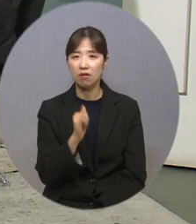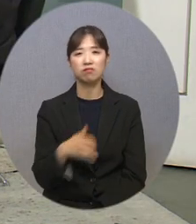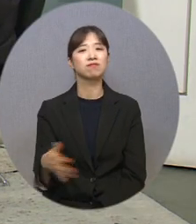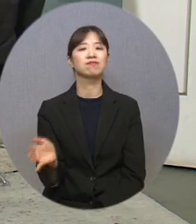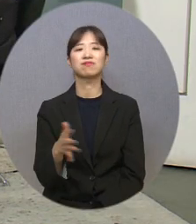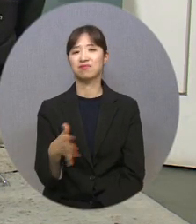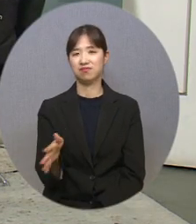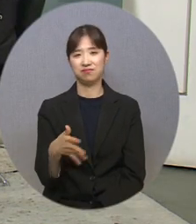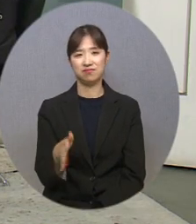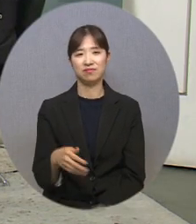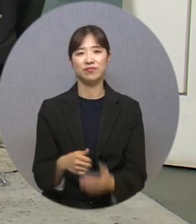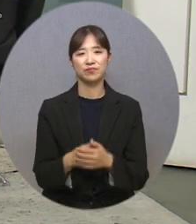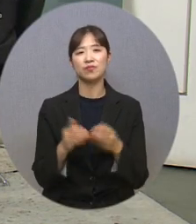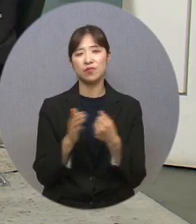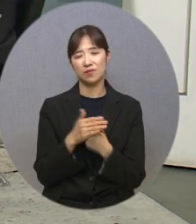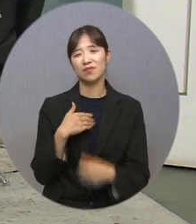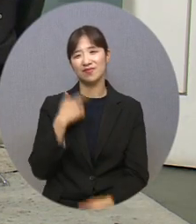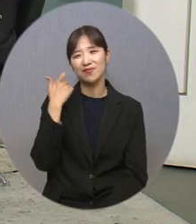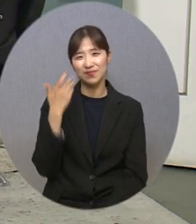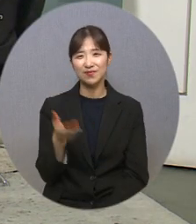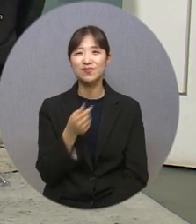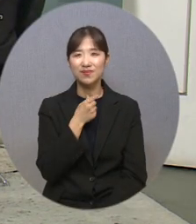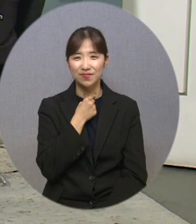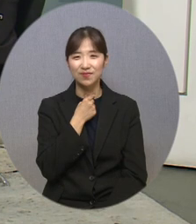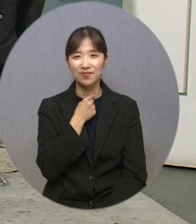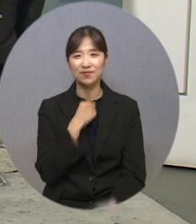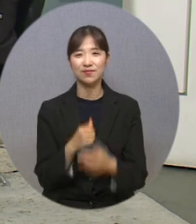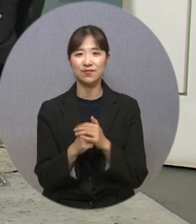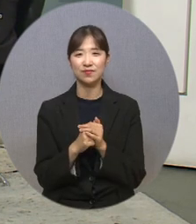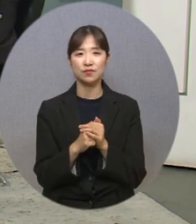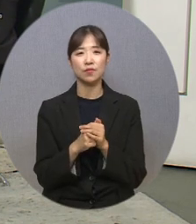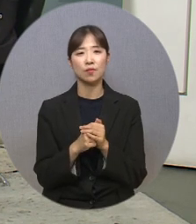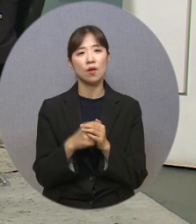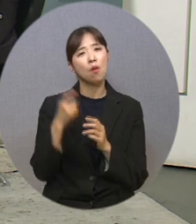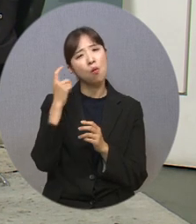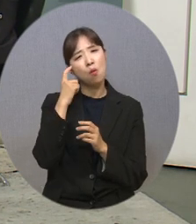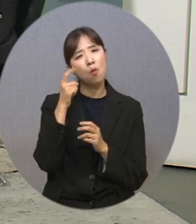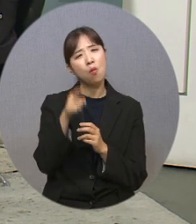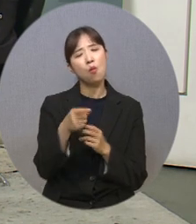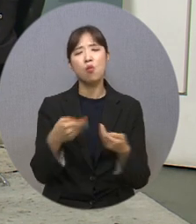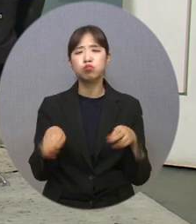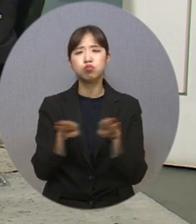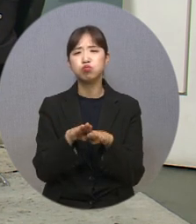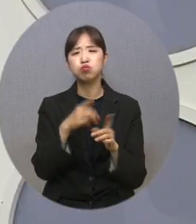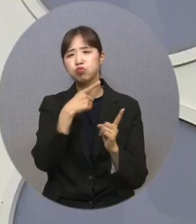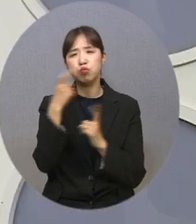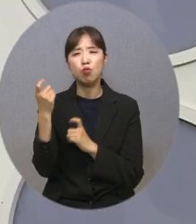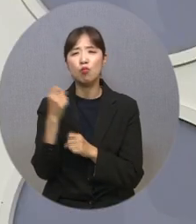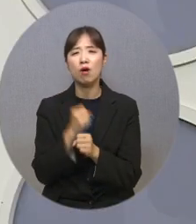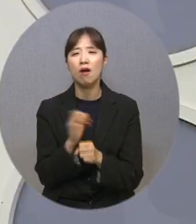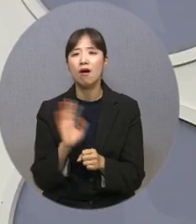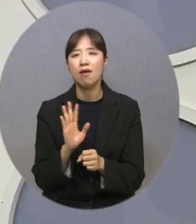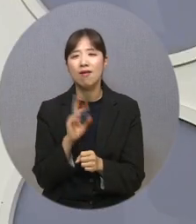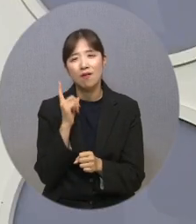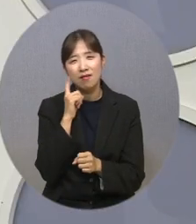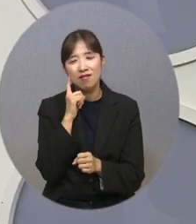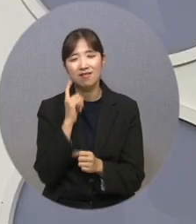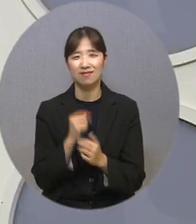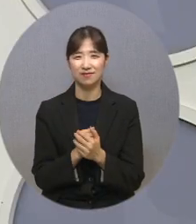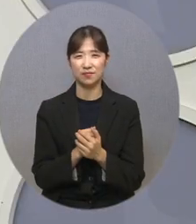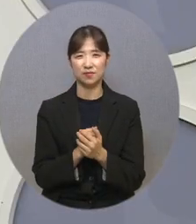없습니다. 그래서 내가 여쭤보려고 그러는데 네. 왜 그렇게 됐을까요? 아, 아주